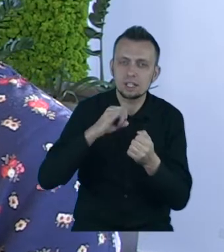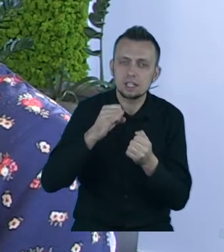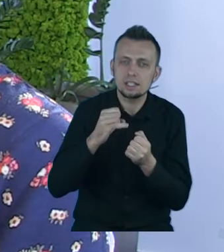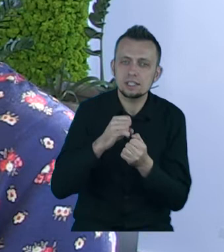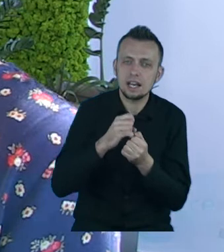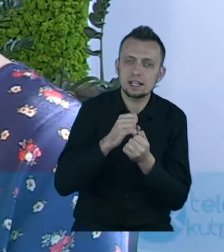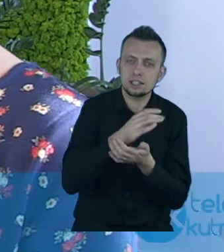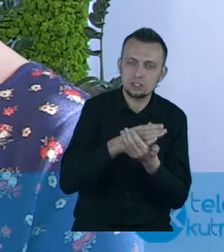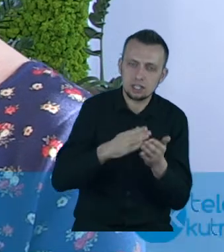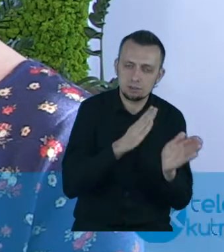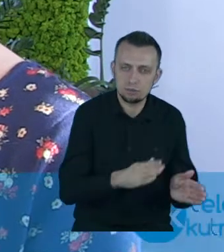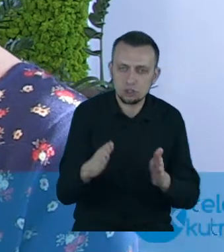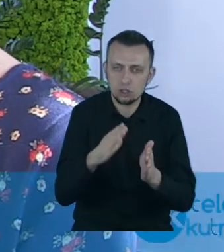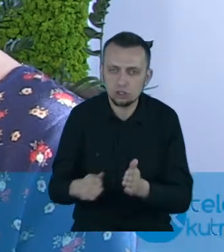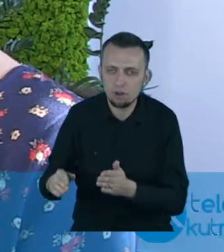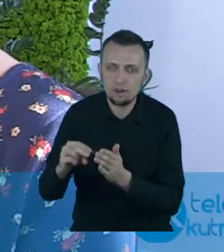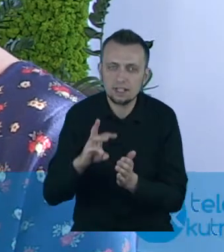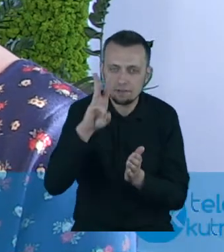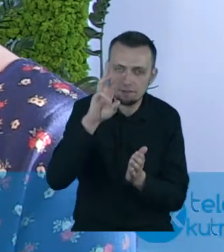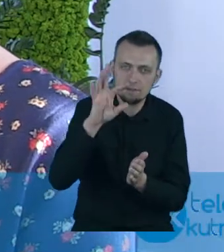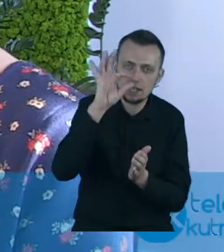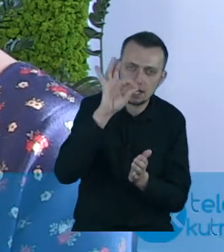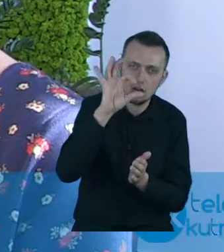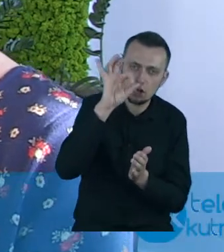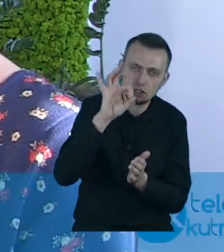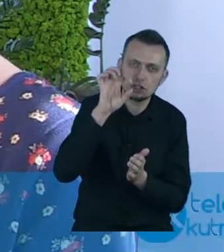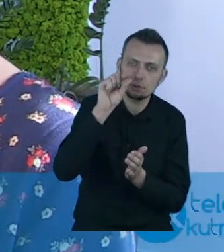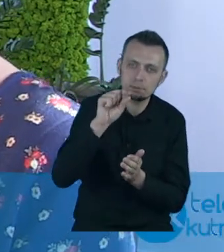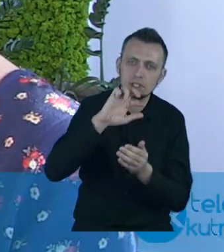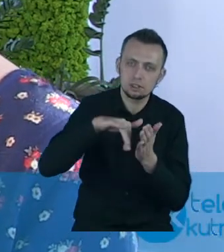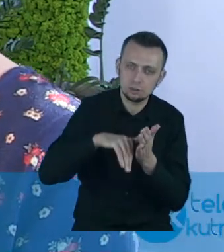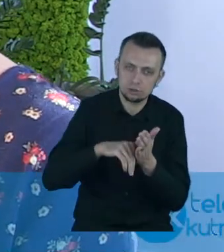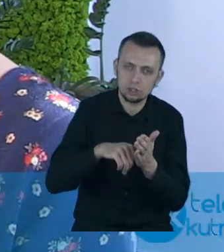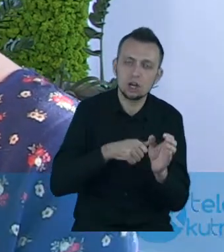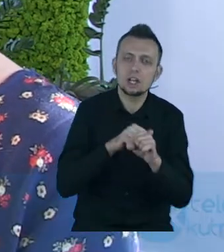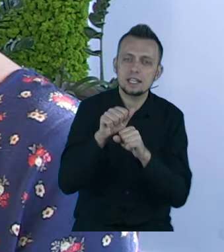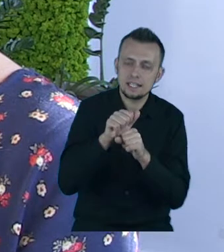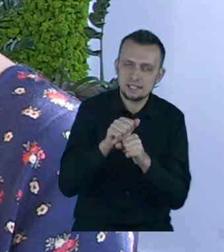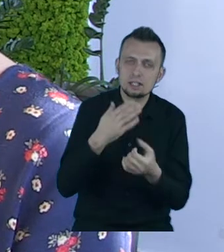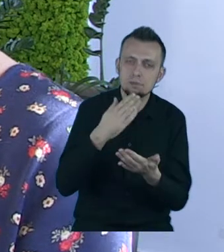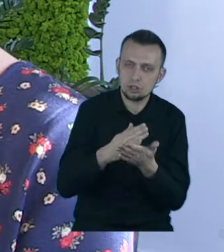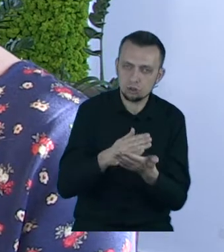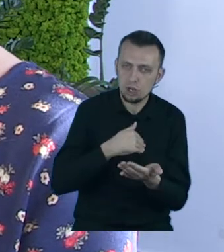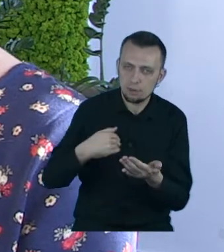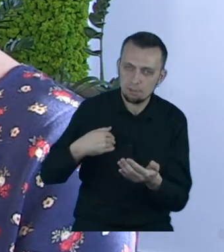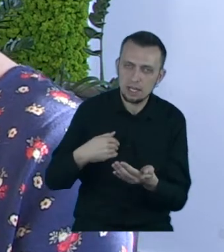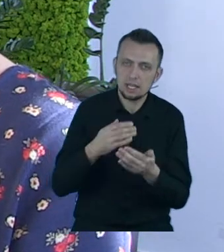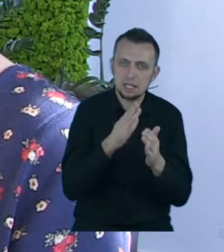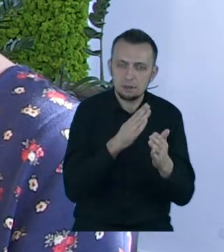Witam serdecznie. Na tę chwilę podzieleni jesteśmy na zespoły zadaniowe. Zespołów zadaniowych jest